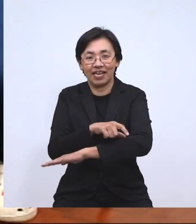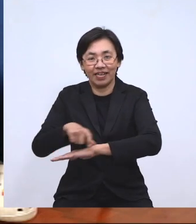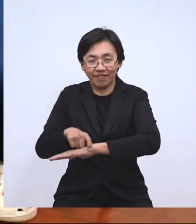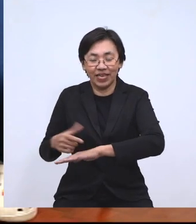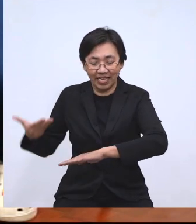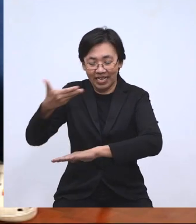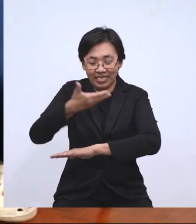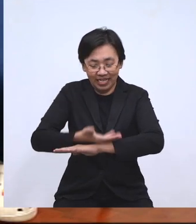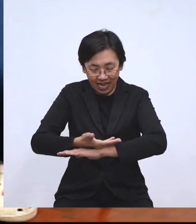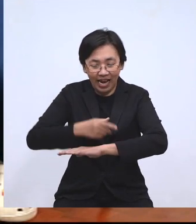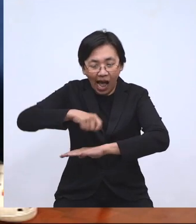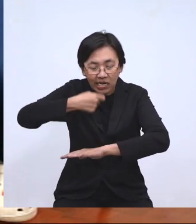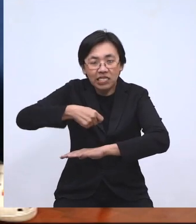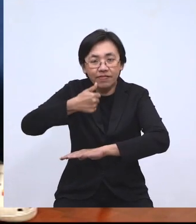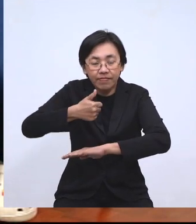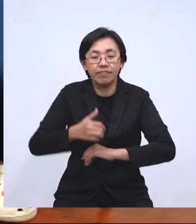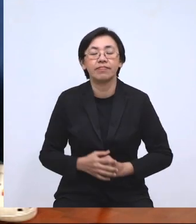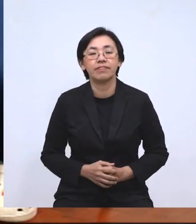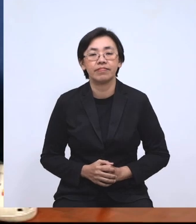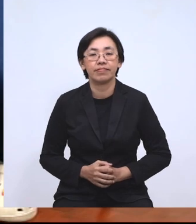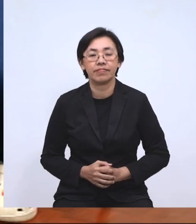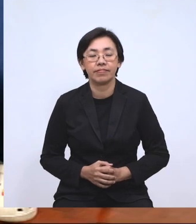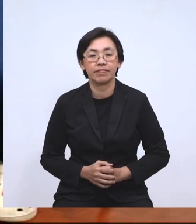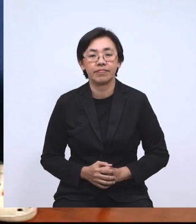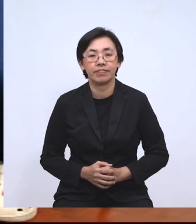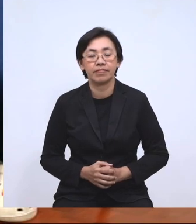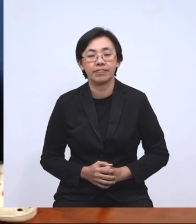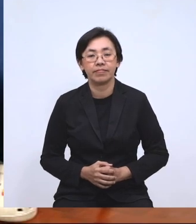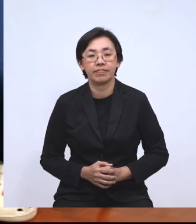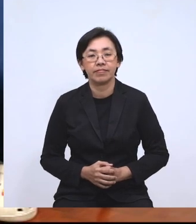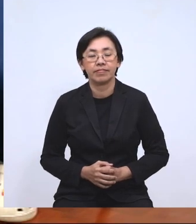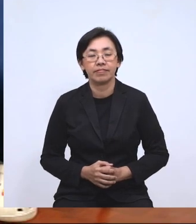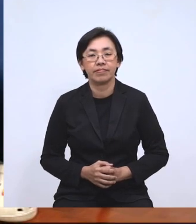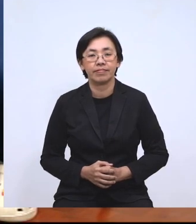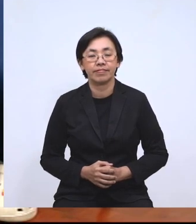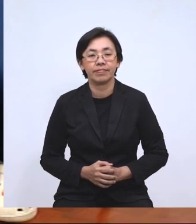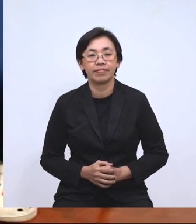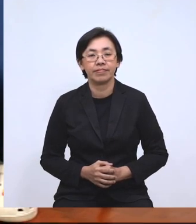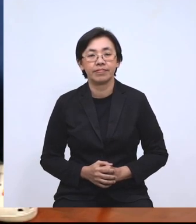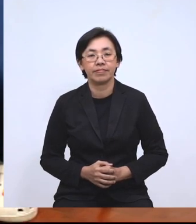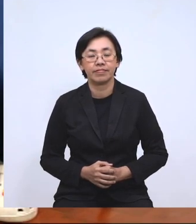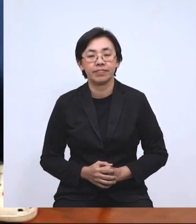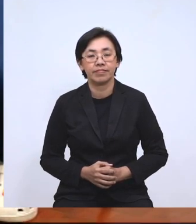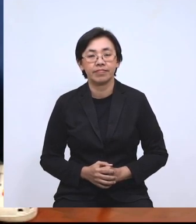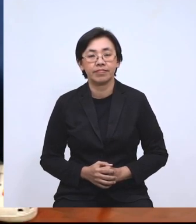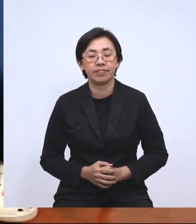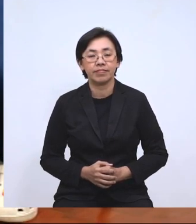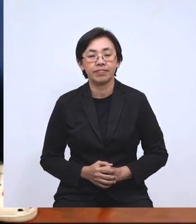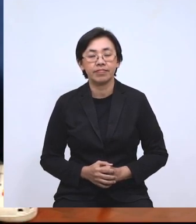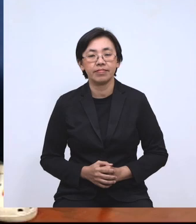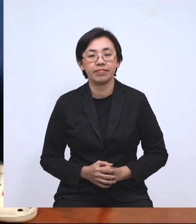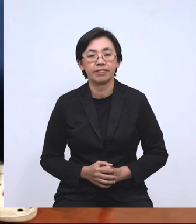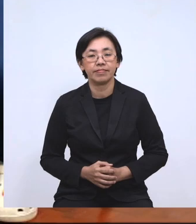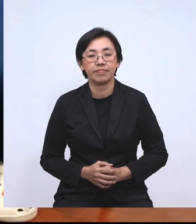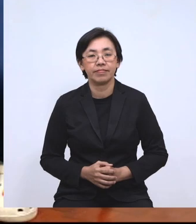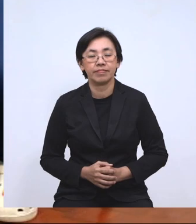น้องก็สามารถใช้ถาดนี้ได้เลยค่ะ ได้ค่ะทีนี้เดี๋ยวเราเตรียมอุปกรณ์หลักๆเลยอะค่ะไม่มีอะไรบ้างจากคุณแ